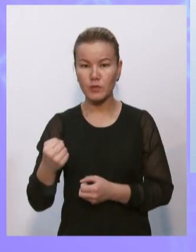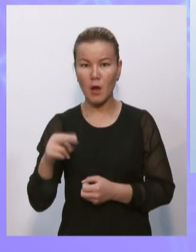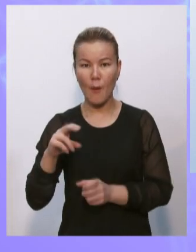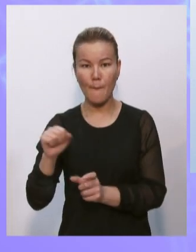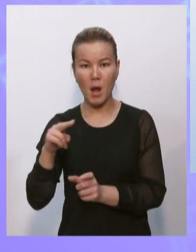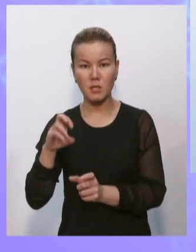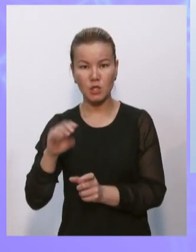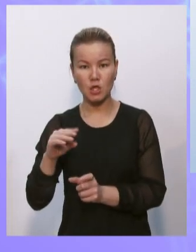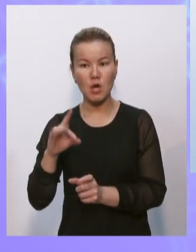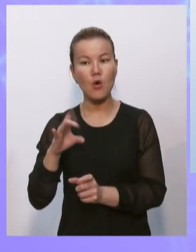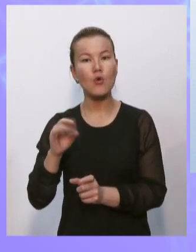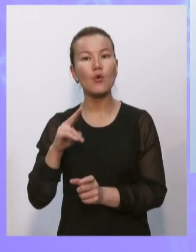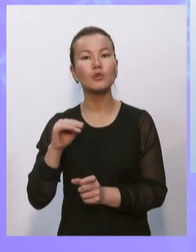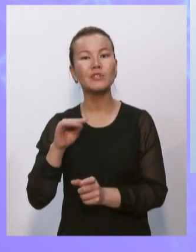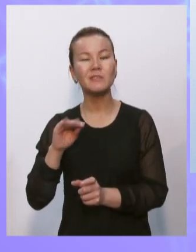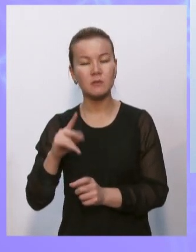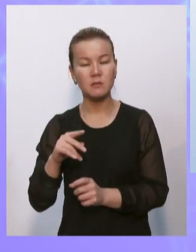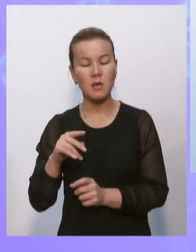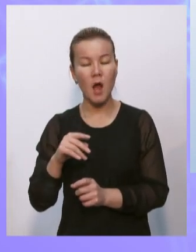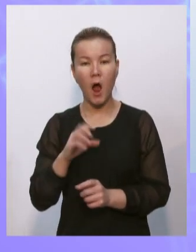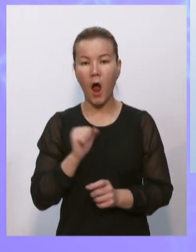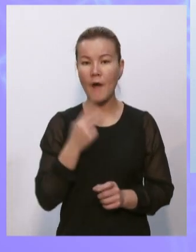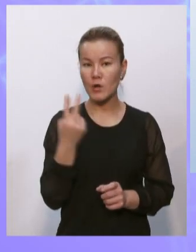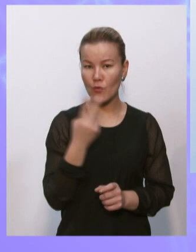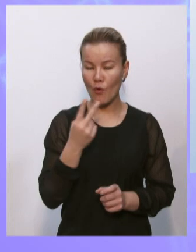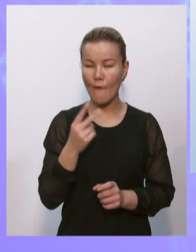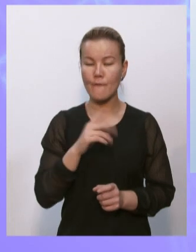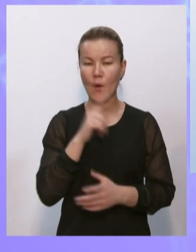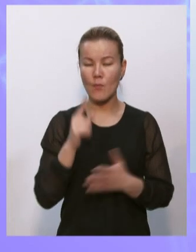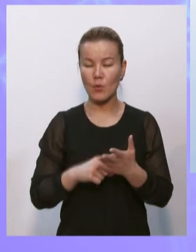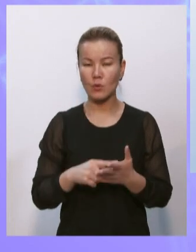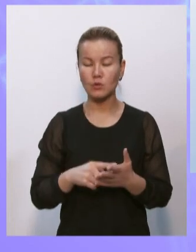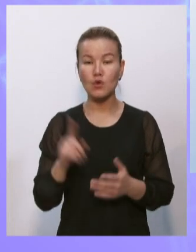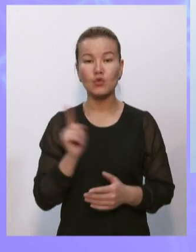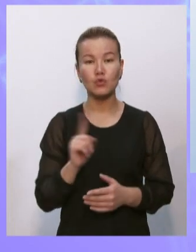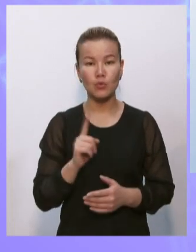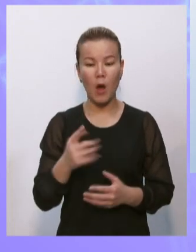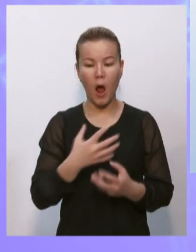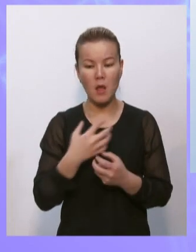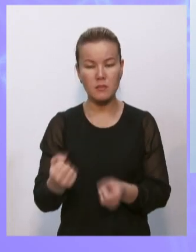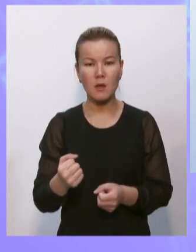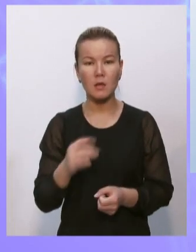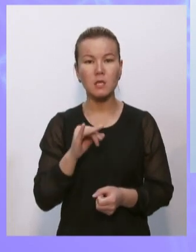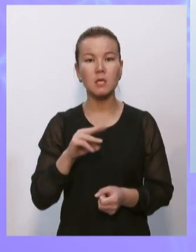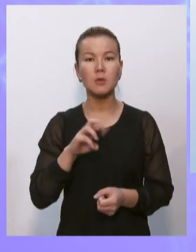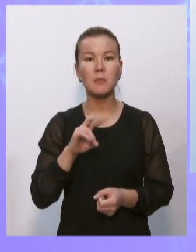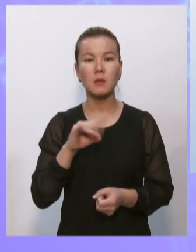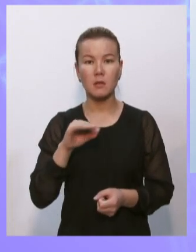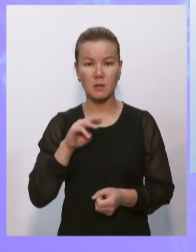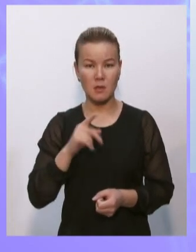падеж родительный. А второй вопрос – что отнял